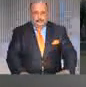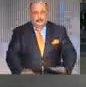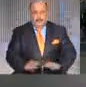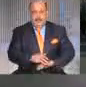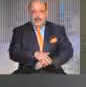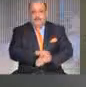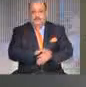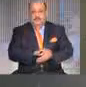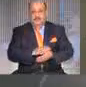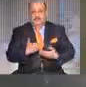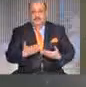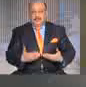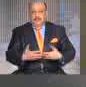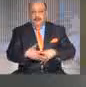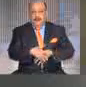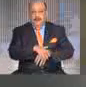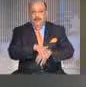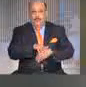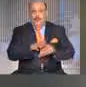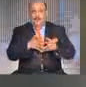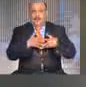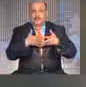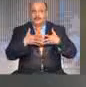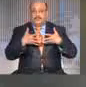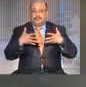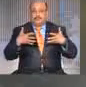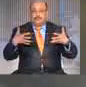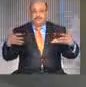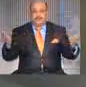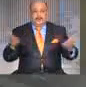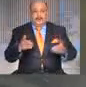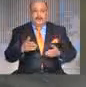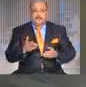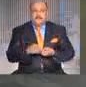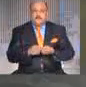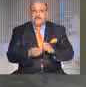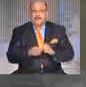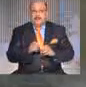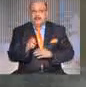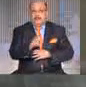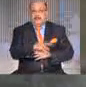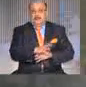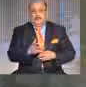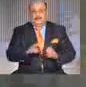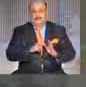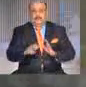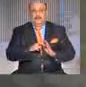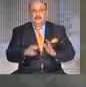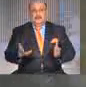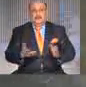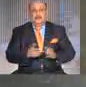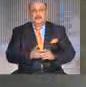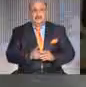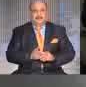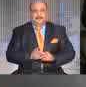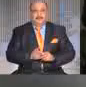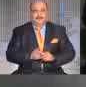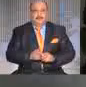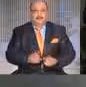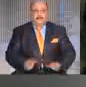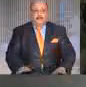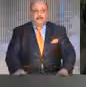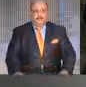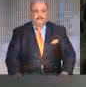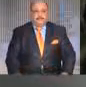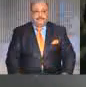لما له من انعكاسات على تطوير البنية التحتية والتنمية بمختلف مجالاتها على ولاية مدنين.